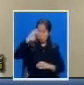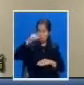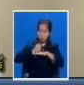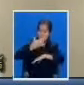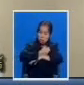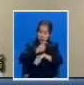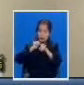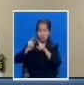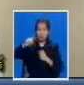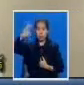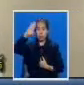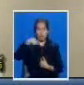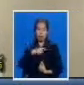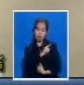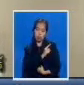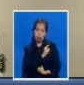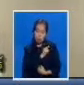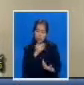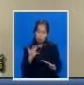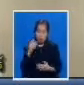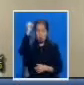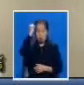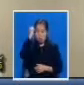ขสมก.ได้มีการแบ่งเส้นทางท